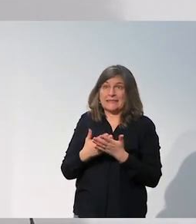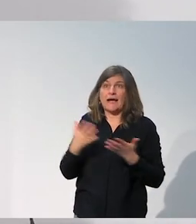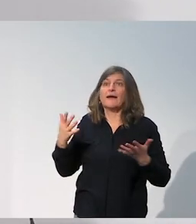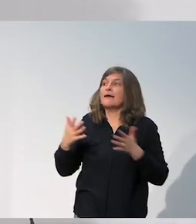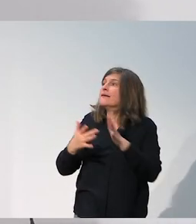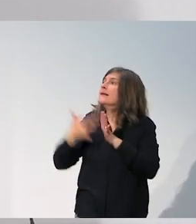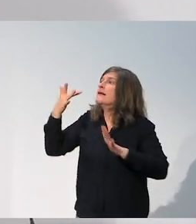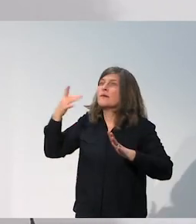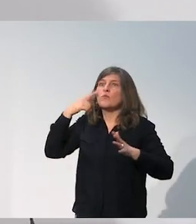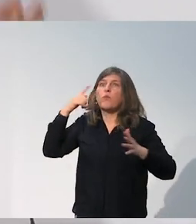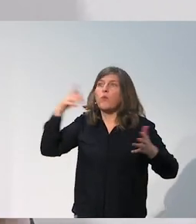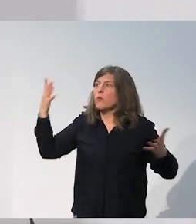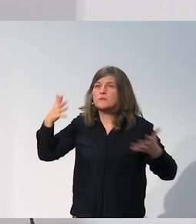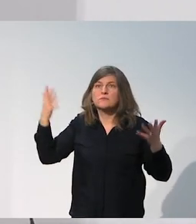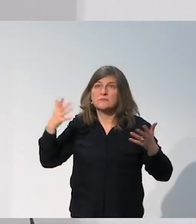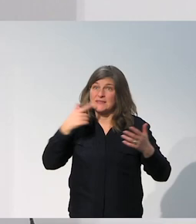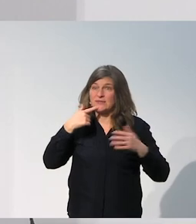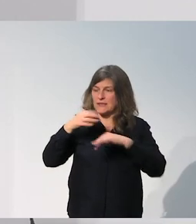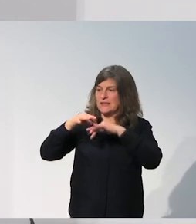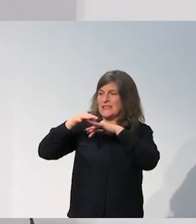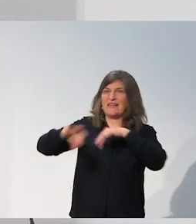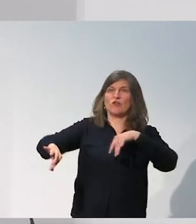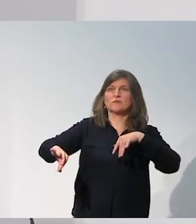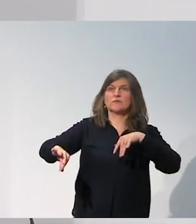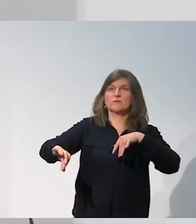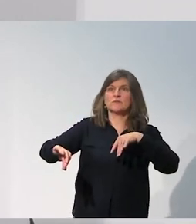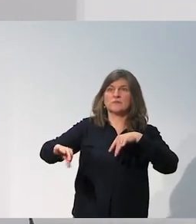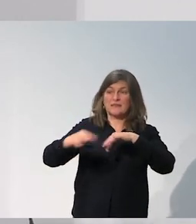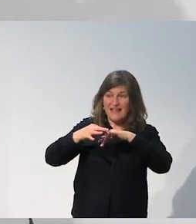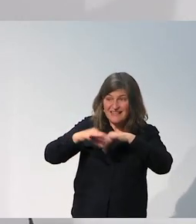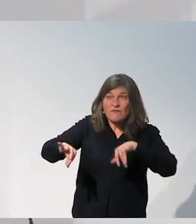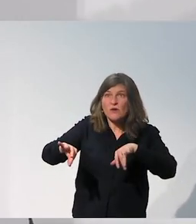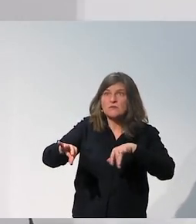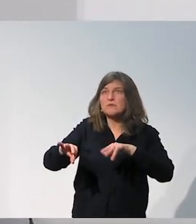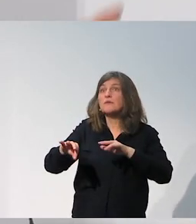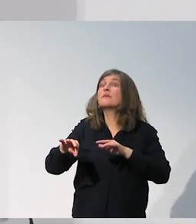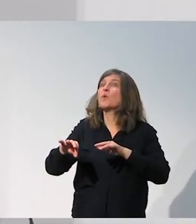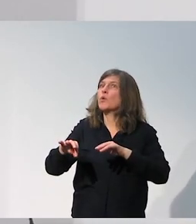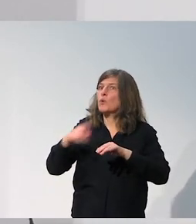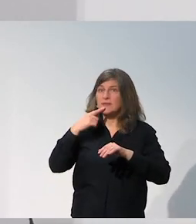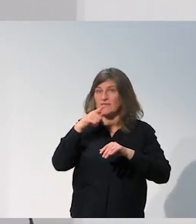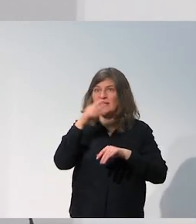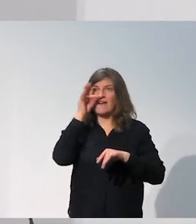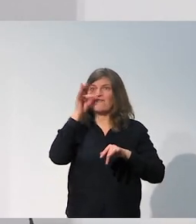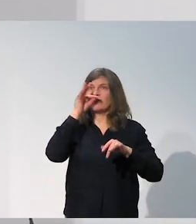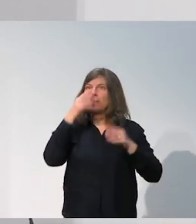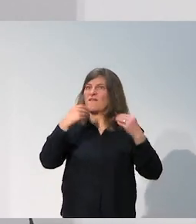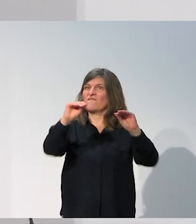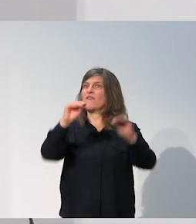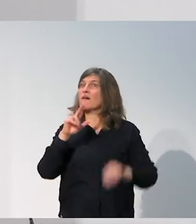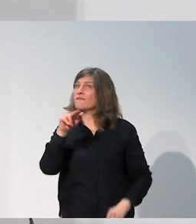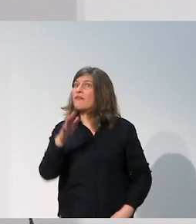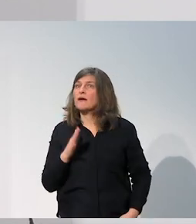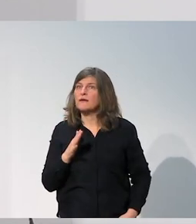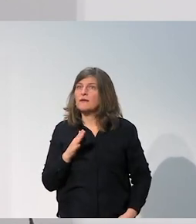noir... Parce que ça veut dire divorcer. Et divorcer, ça veut dire vendre la ferme. Ça veut